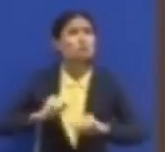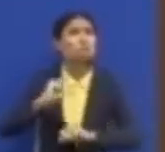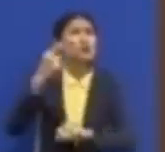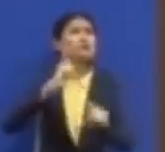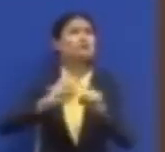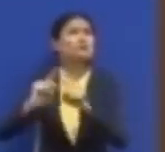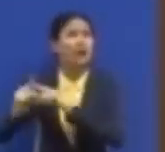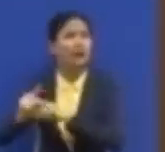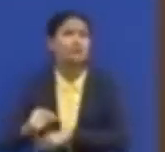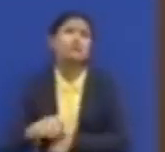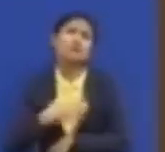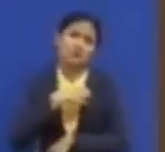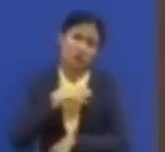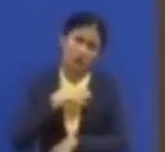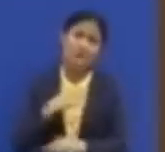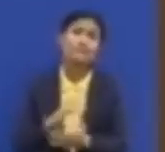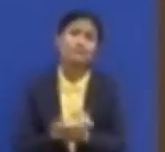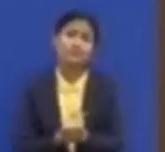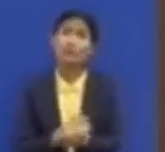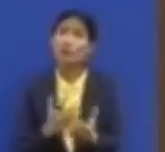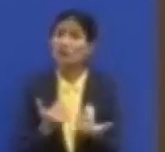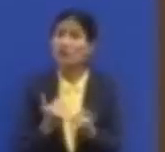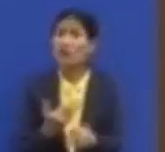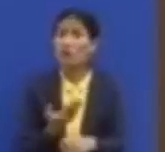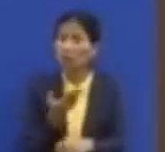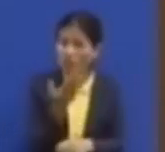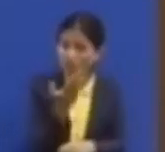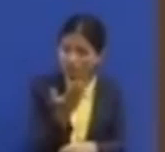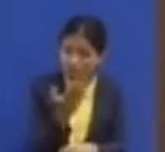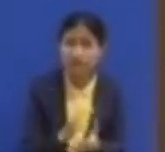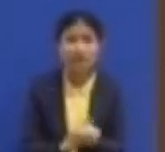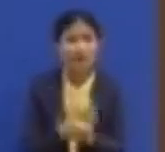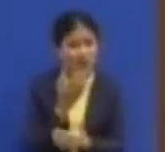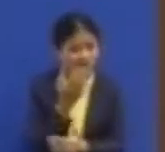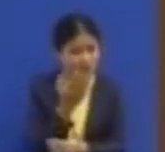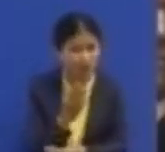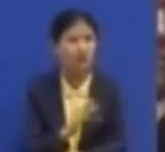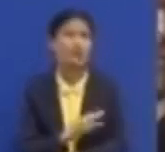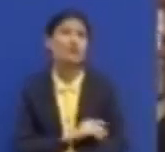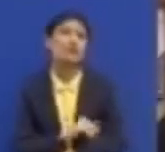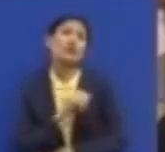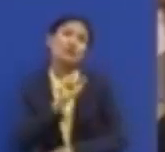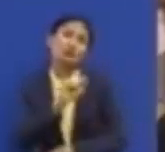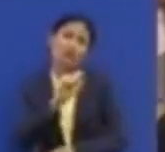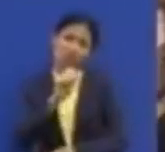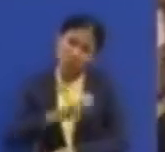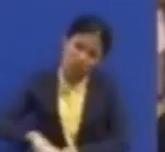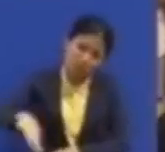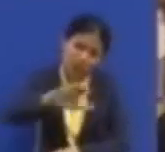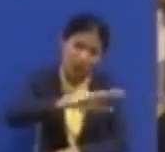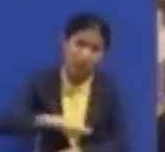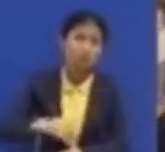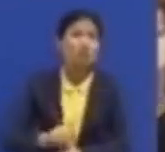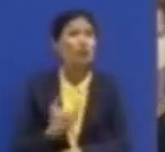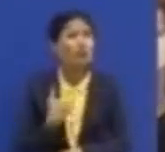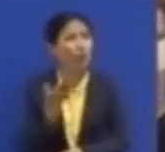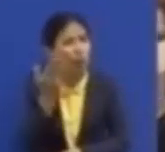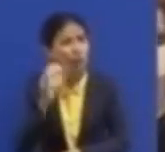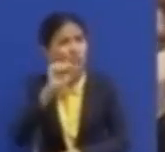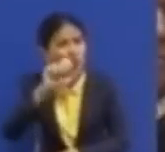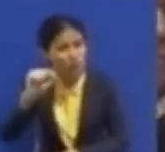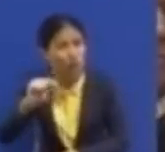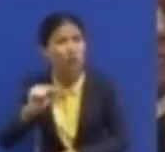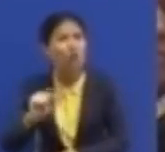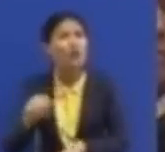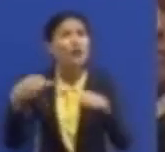ราะฉะนั้นแล้วผมจึงขอกราบวิงวอนท่านสมาชิกสภาผู้แทนราษฎรพรรคพลังประชารัฐขอให้ท่าน